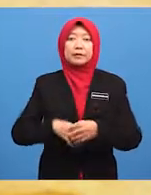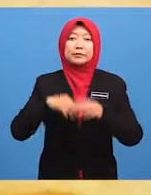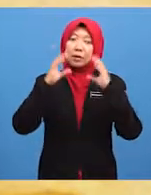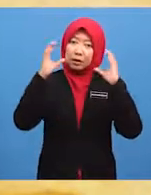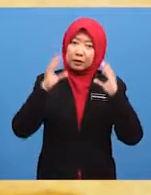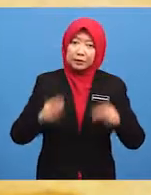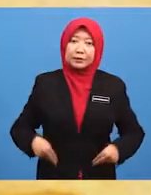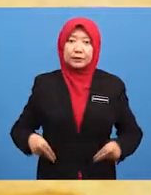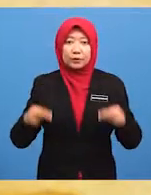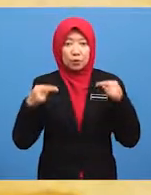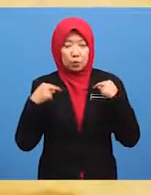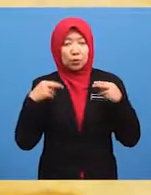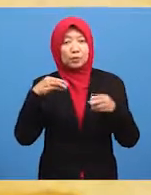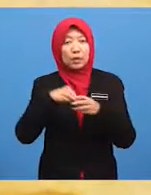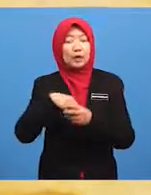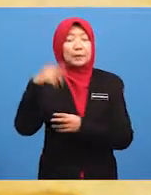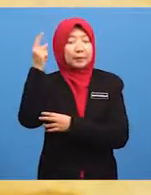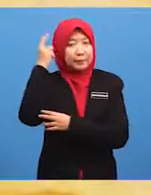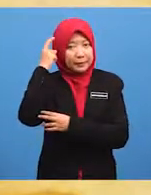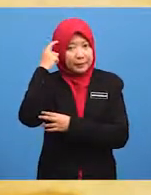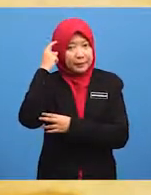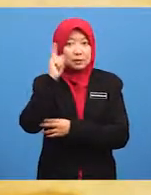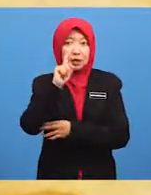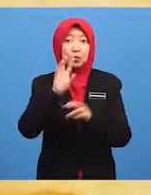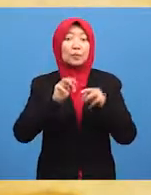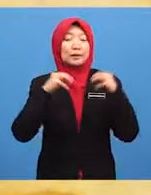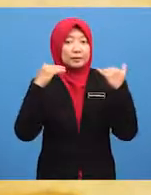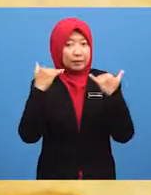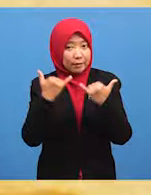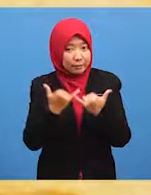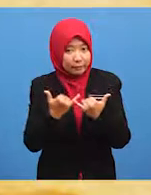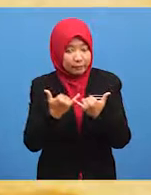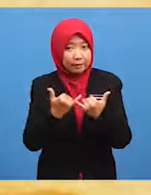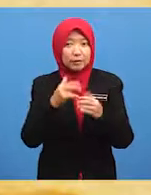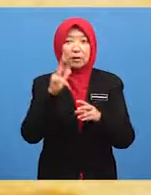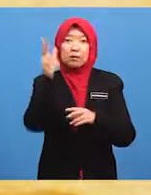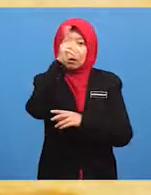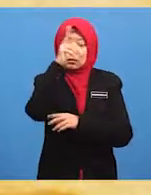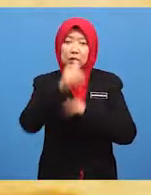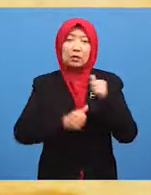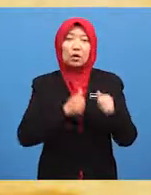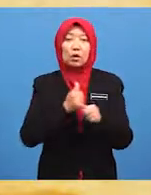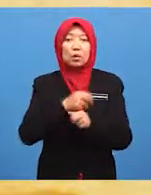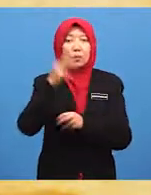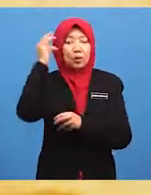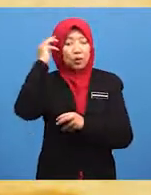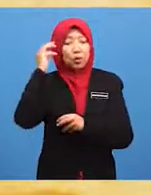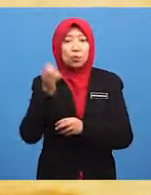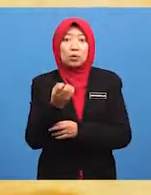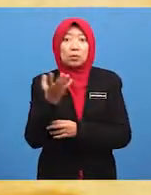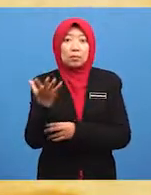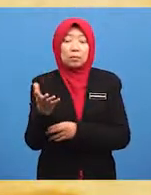cara hidup dalam pemikiran sesebuah masyarakat. Masyarakat kerajaan alam Melayu berkembang dengan